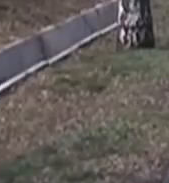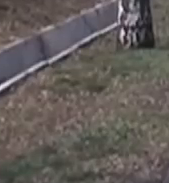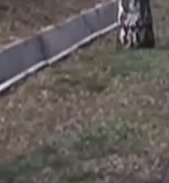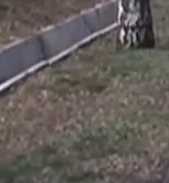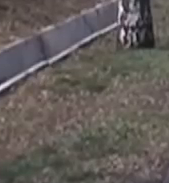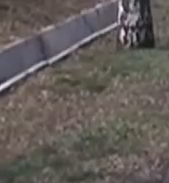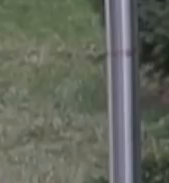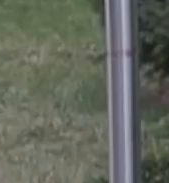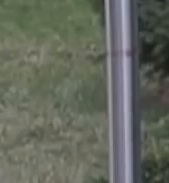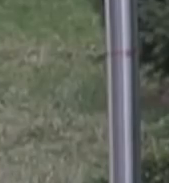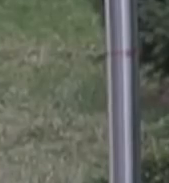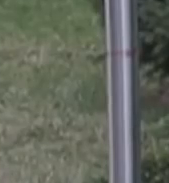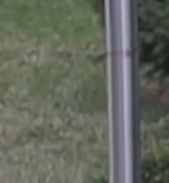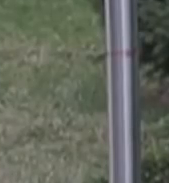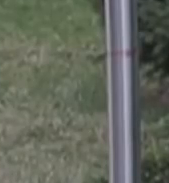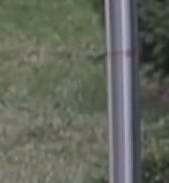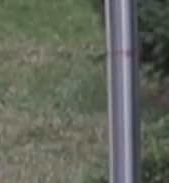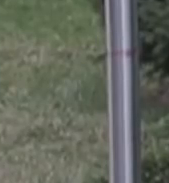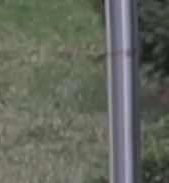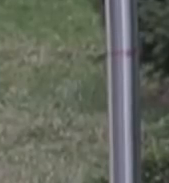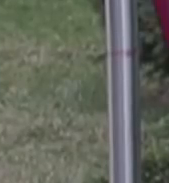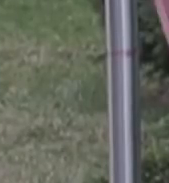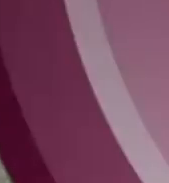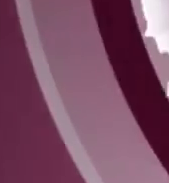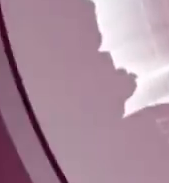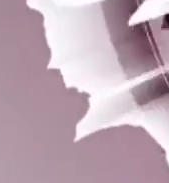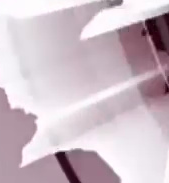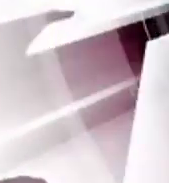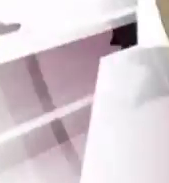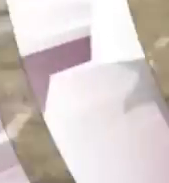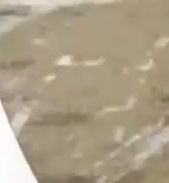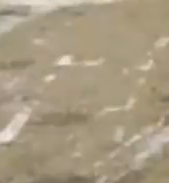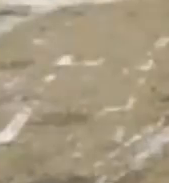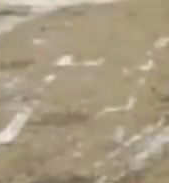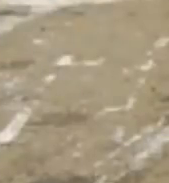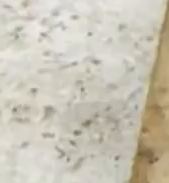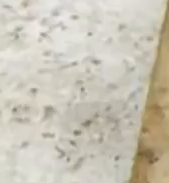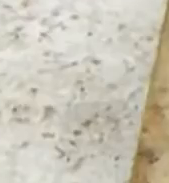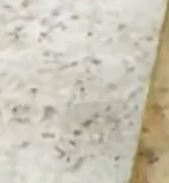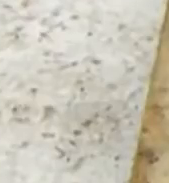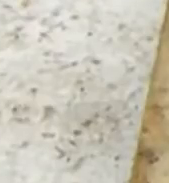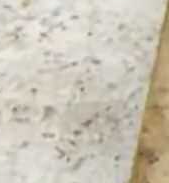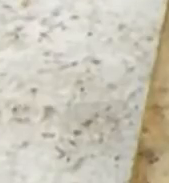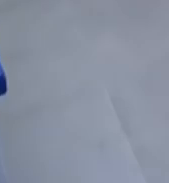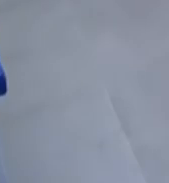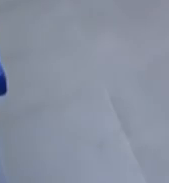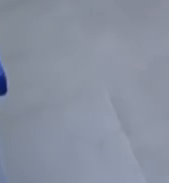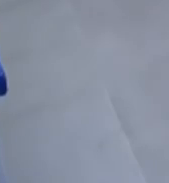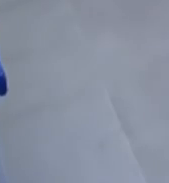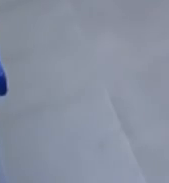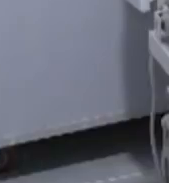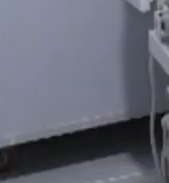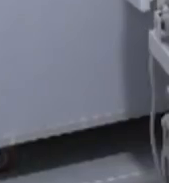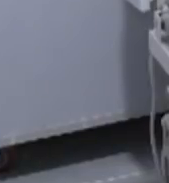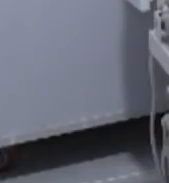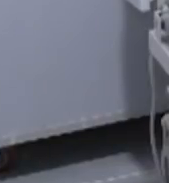безлюдными. Мнение горожан узнавала я, Айдана Нураш. В Нур-Султане ограничивают продажу продуктов, увеличивают число